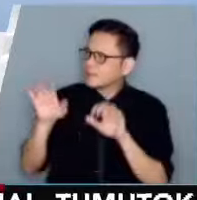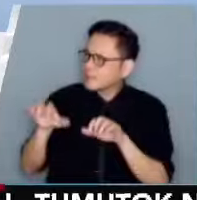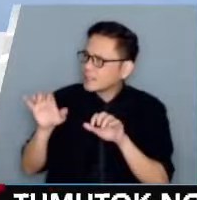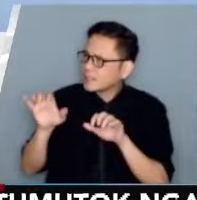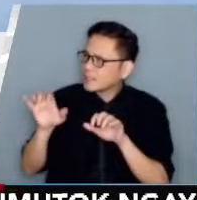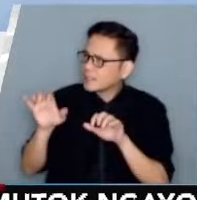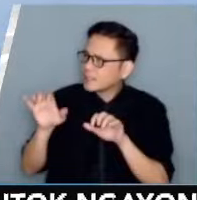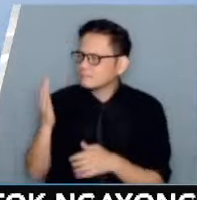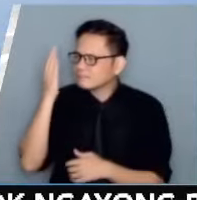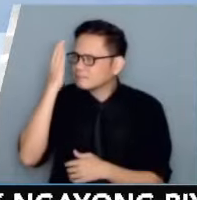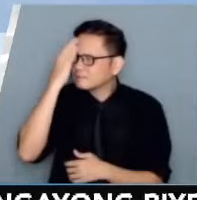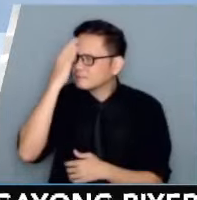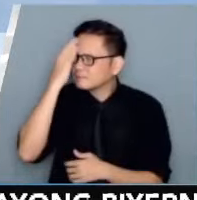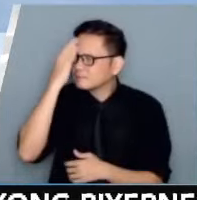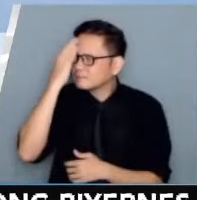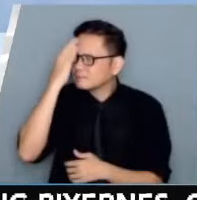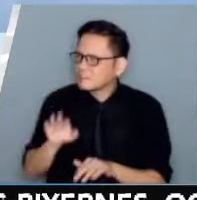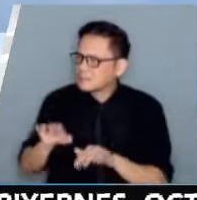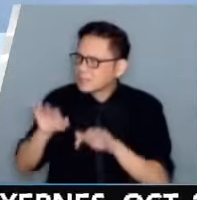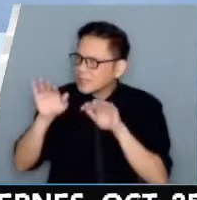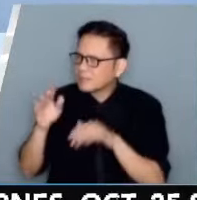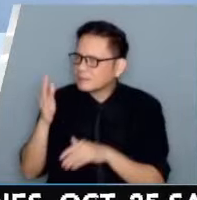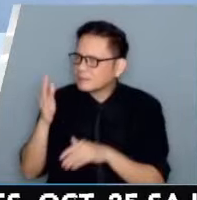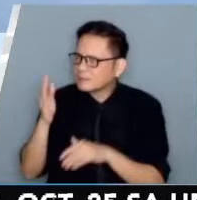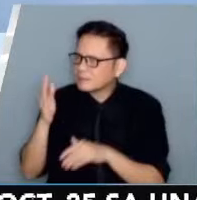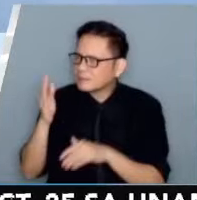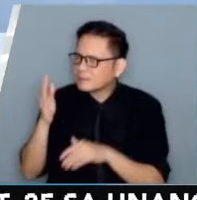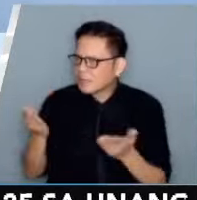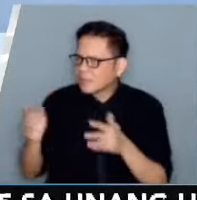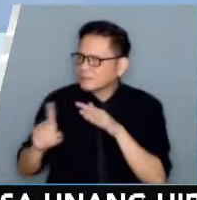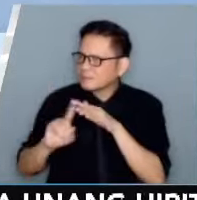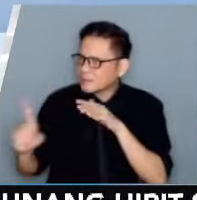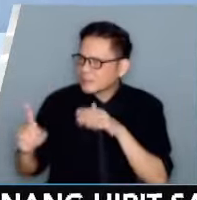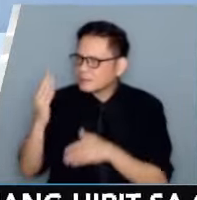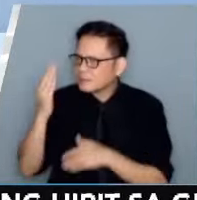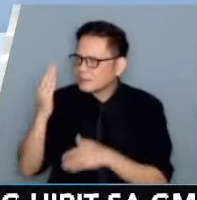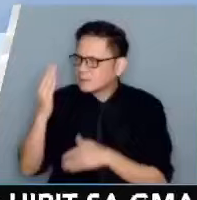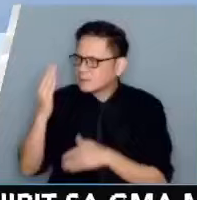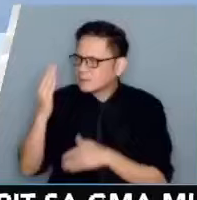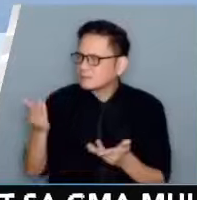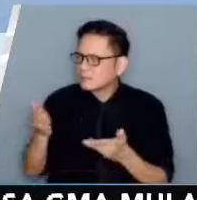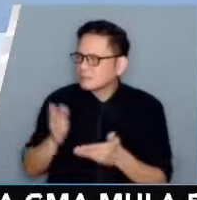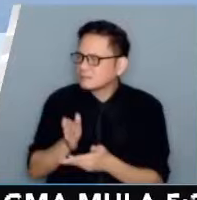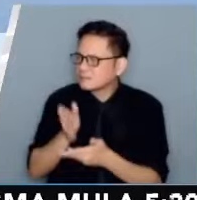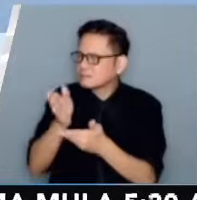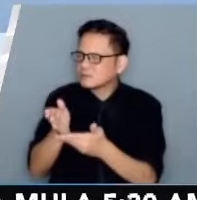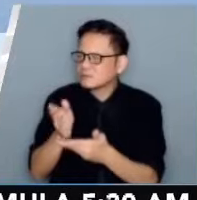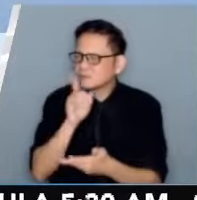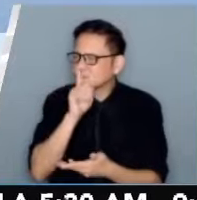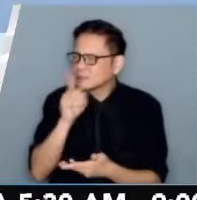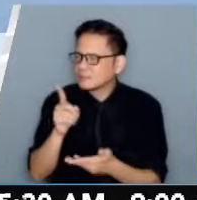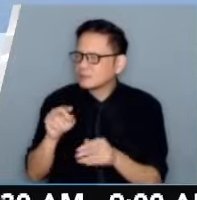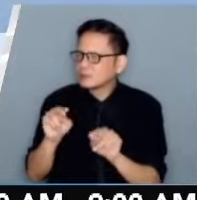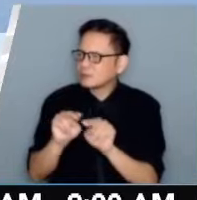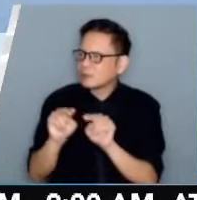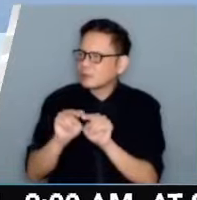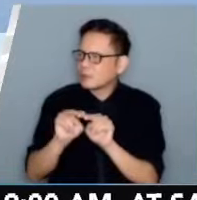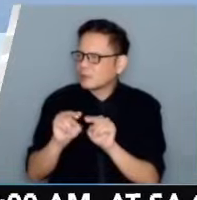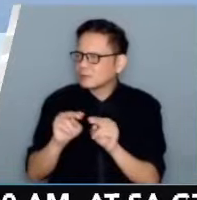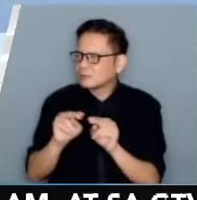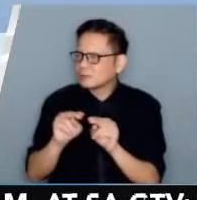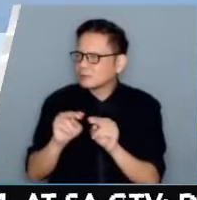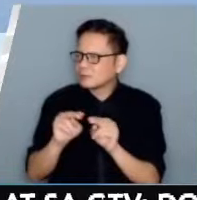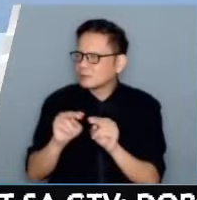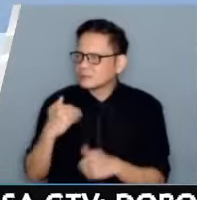kung mag-evacuate, alam namin yung gagawin. Parang nasanay na, parang naging normal na po sa amin. Nakakapagod ilang araw.